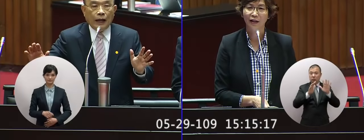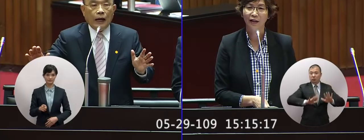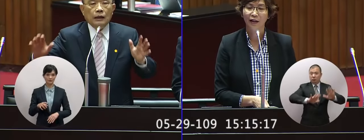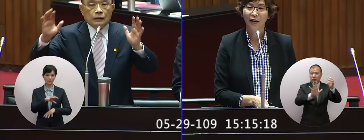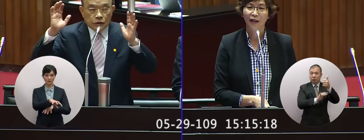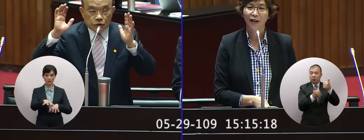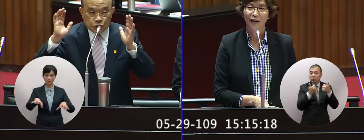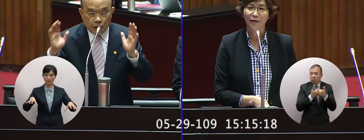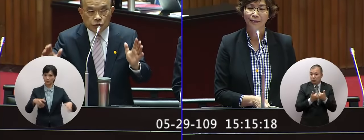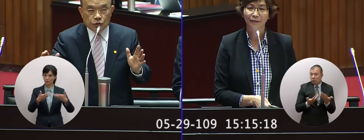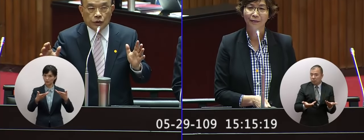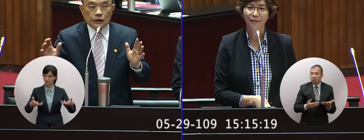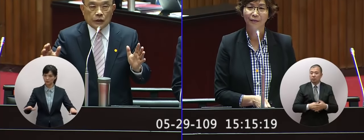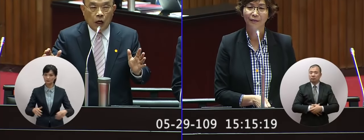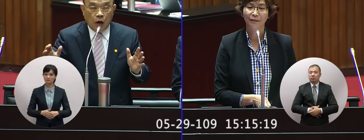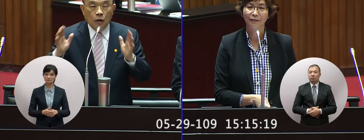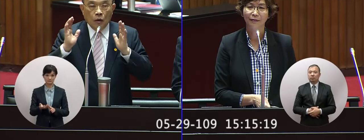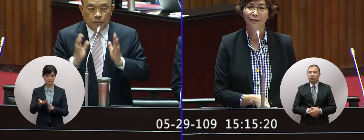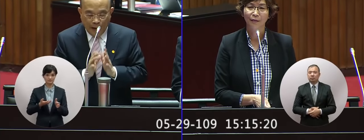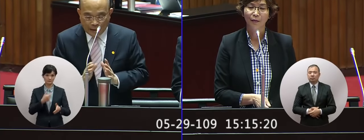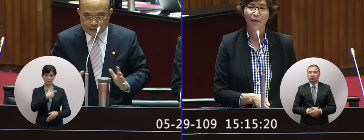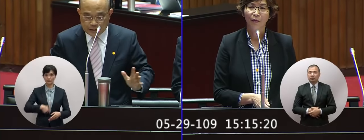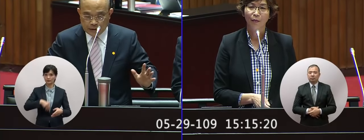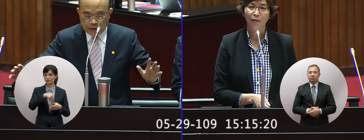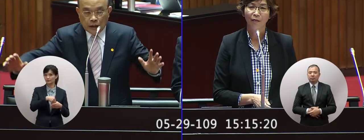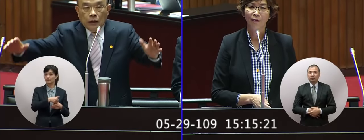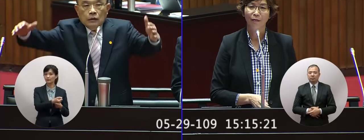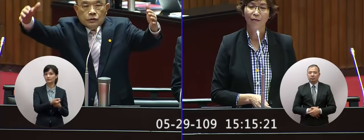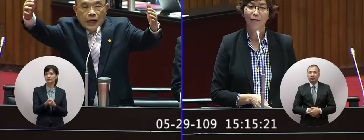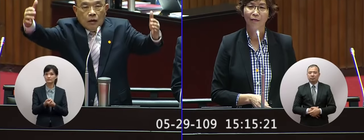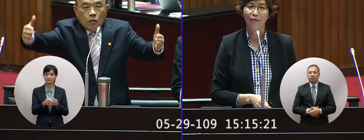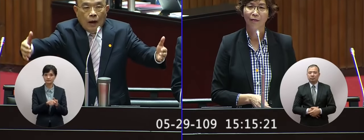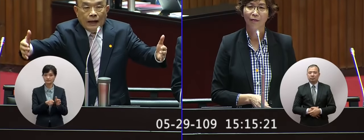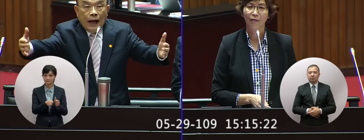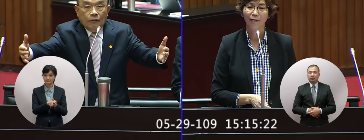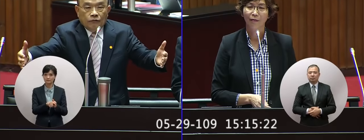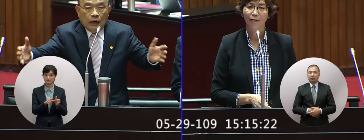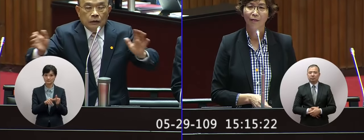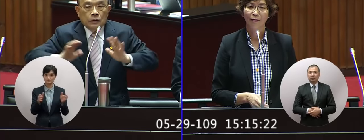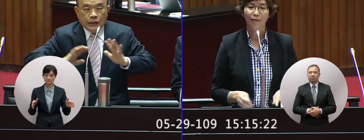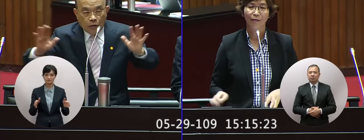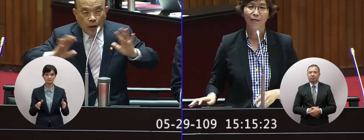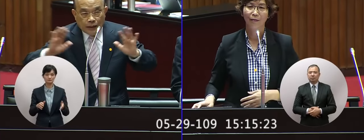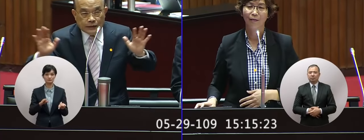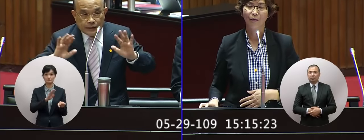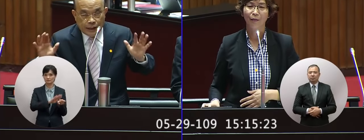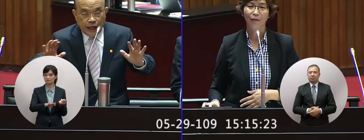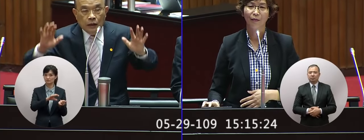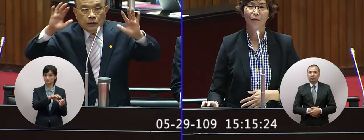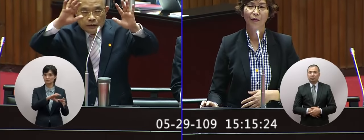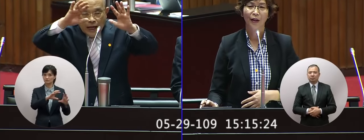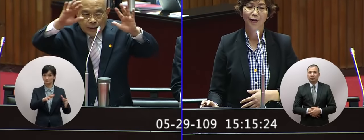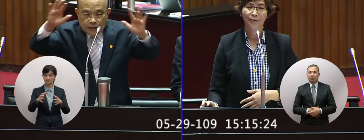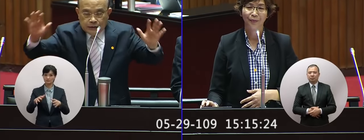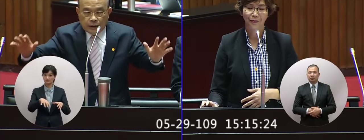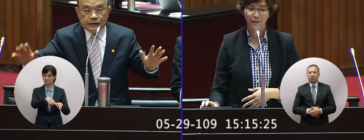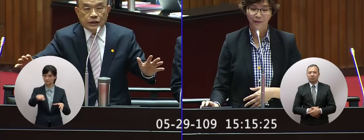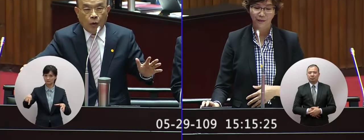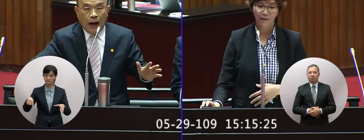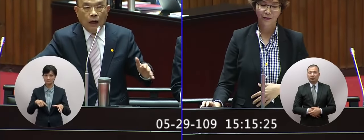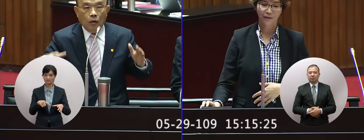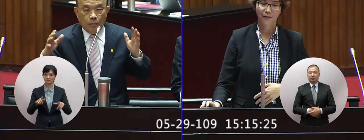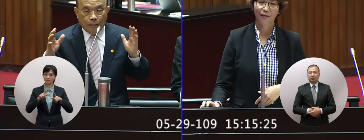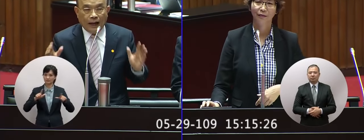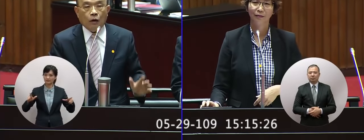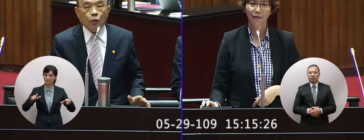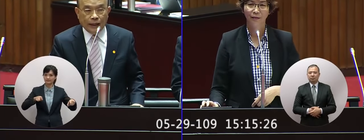多单位啦，是选举的时候。把整个相关南方相关的这些大的这个